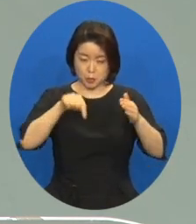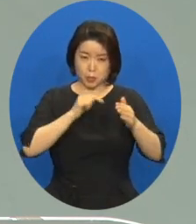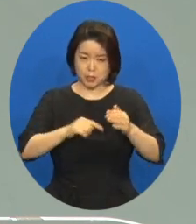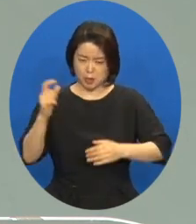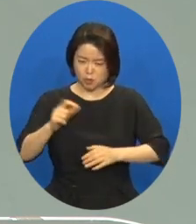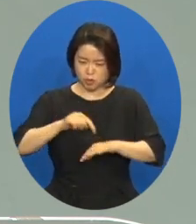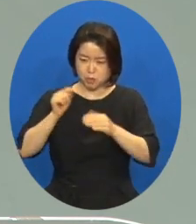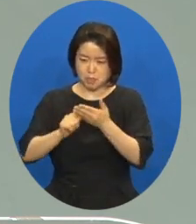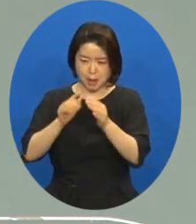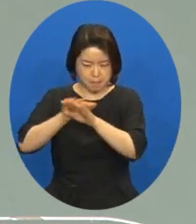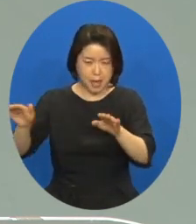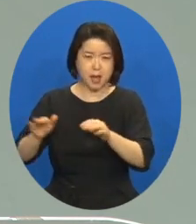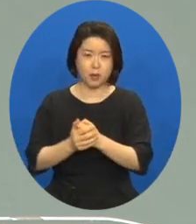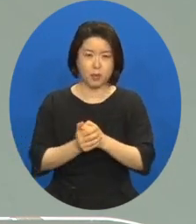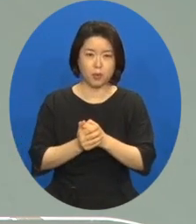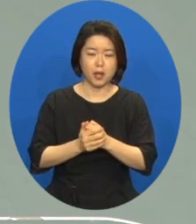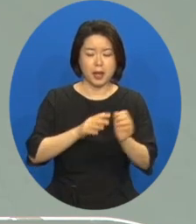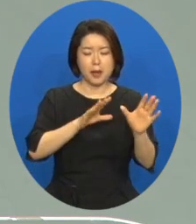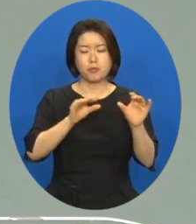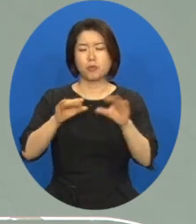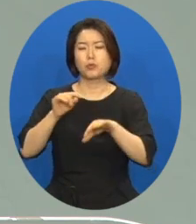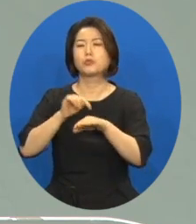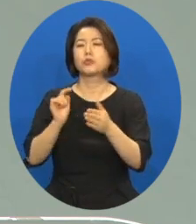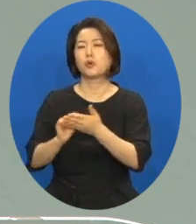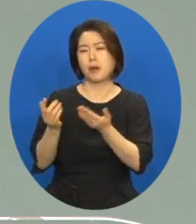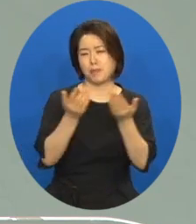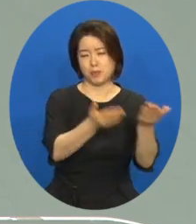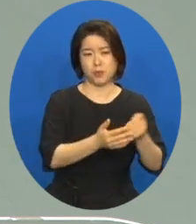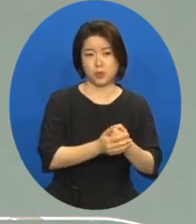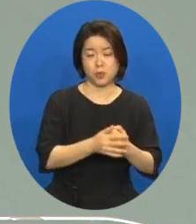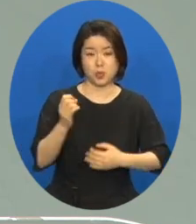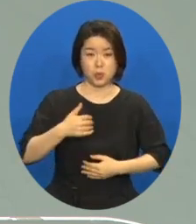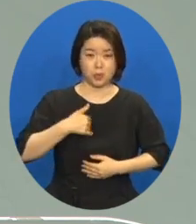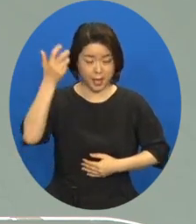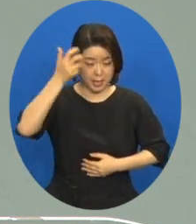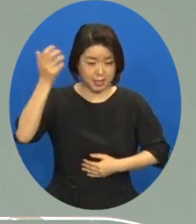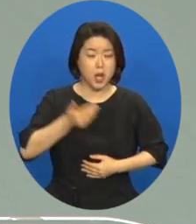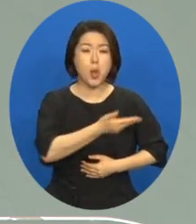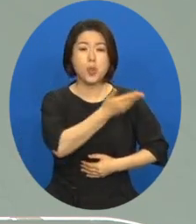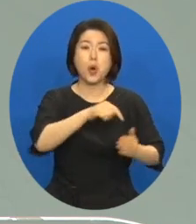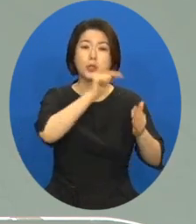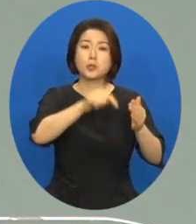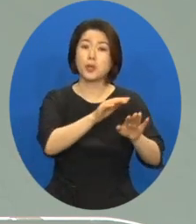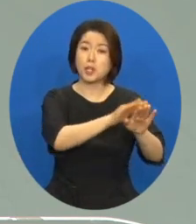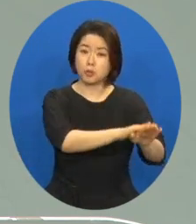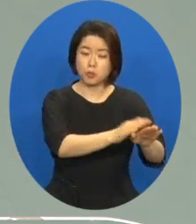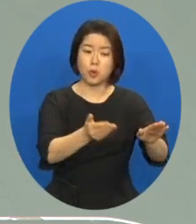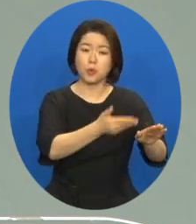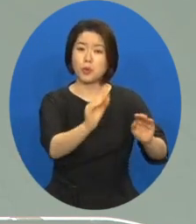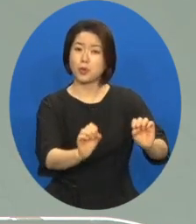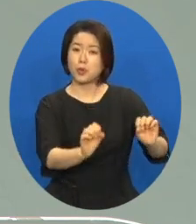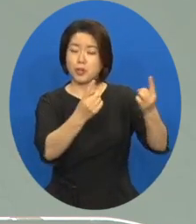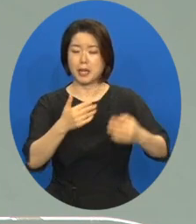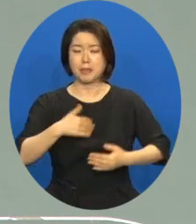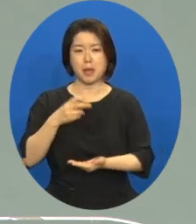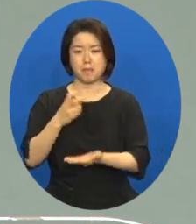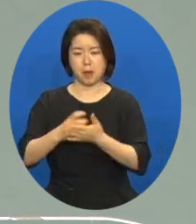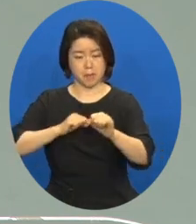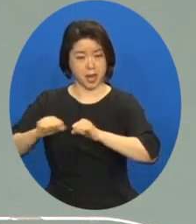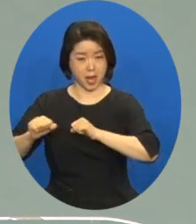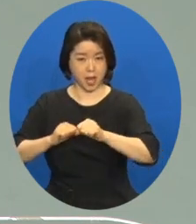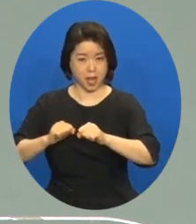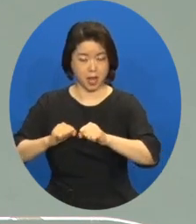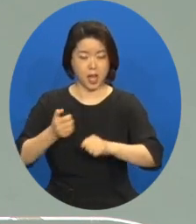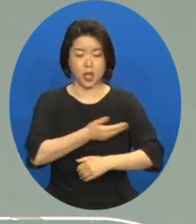제거하고 부드러운 마음을 줄 것이며 또 내 영을 너희 속에 두어 너희로 내 율례를 행하게 하리니